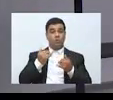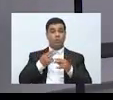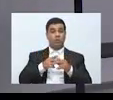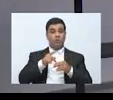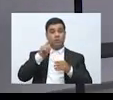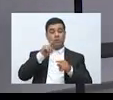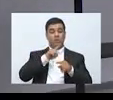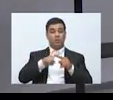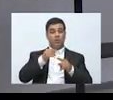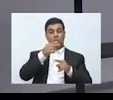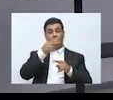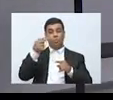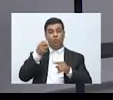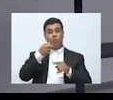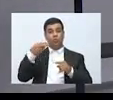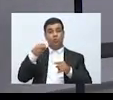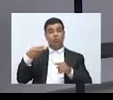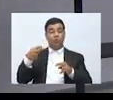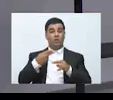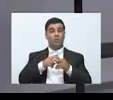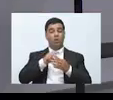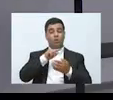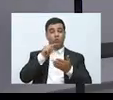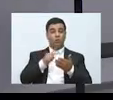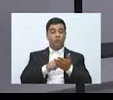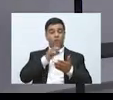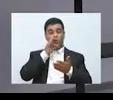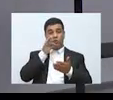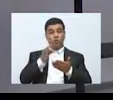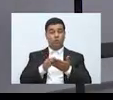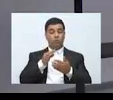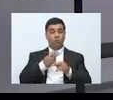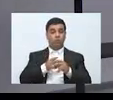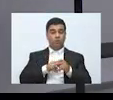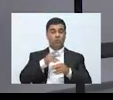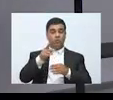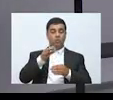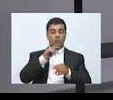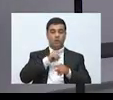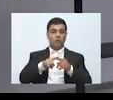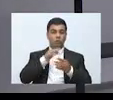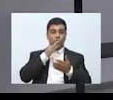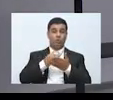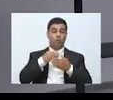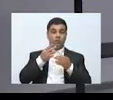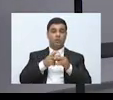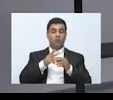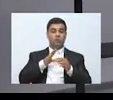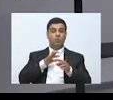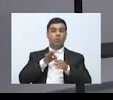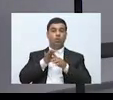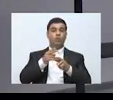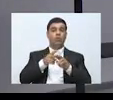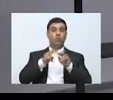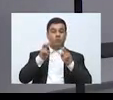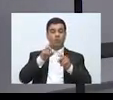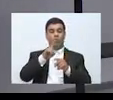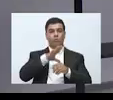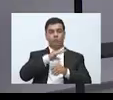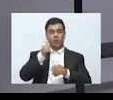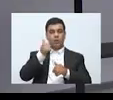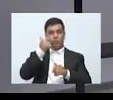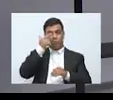юрар савол жауап методы аркалы куйдагы саволларга жауап берип, ўтилган мавзуны такрорлап мустаҳкамлаб